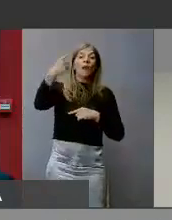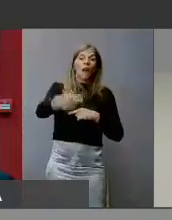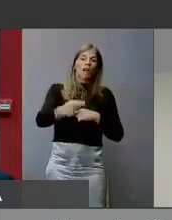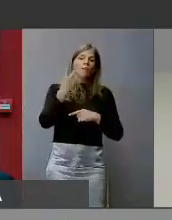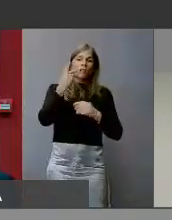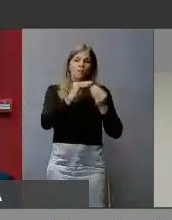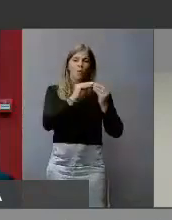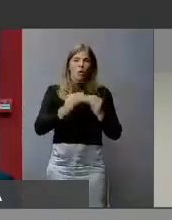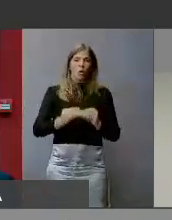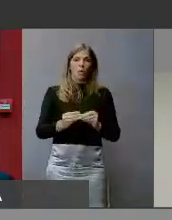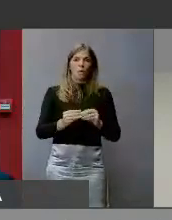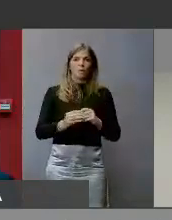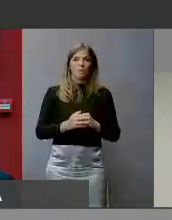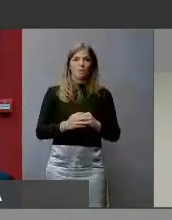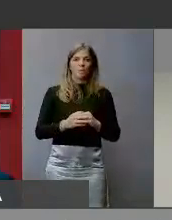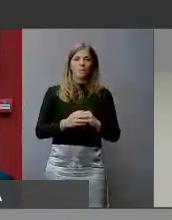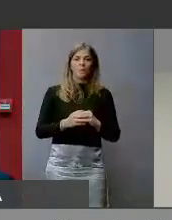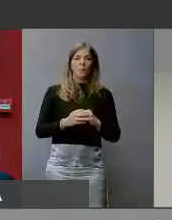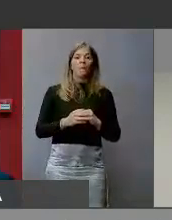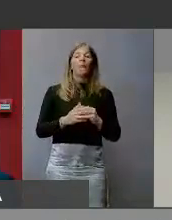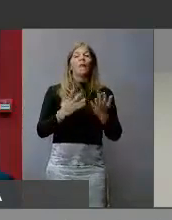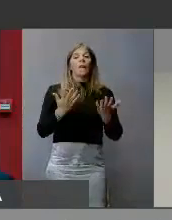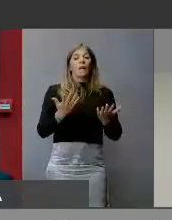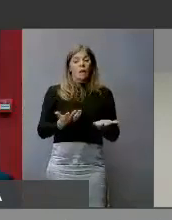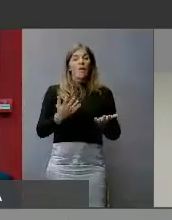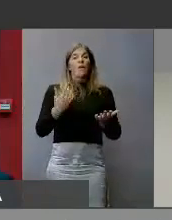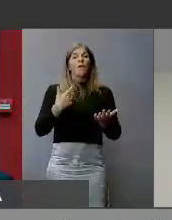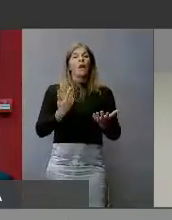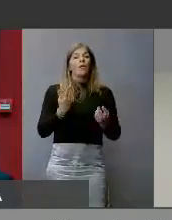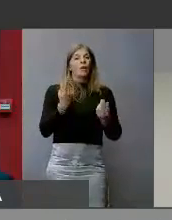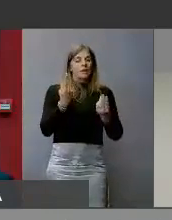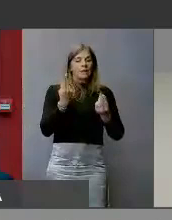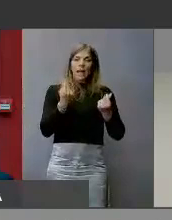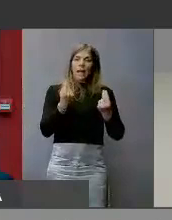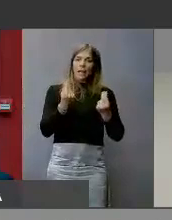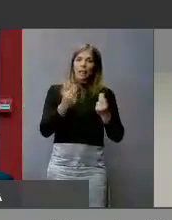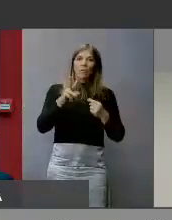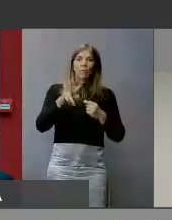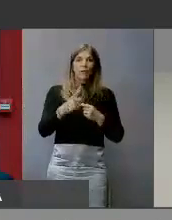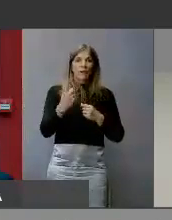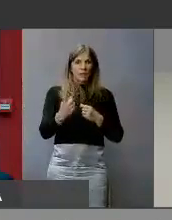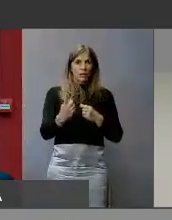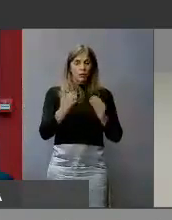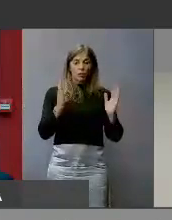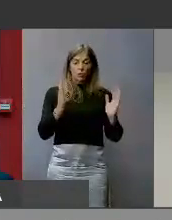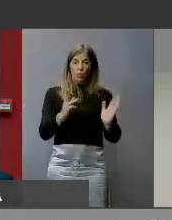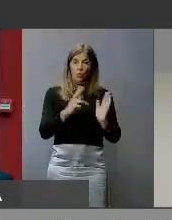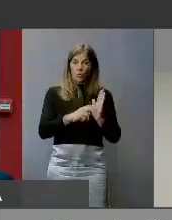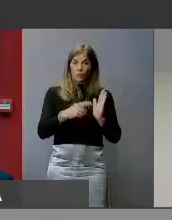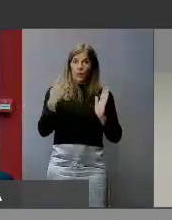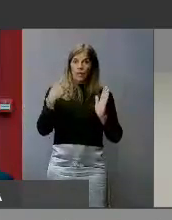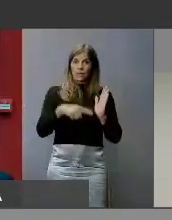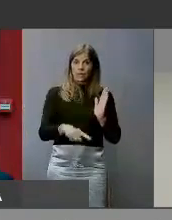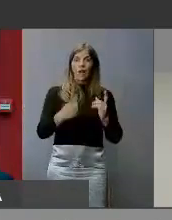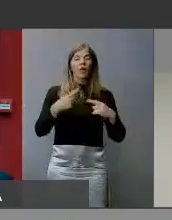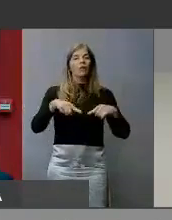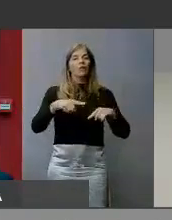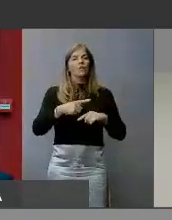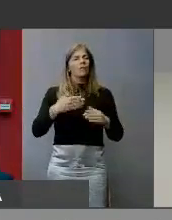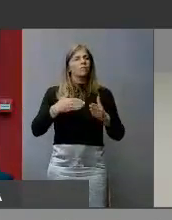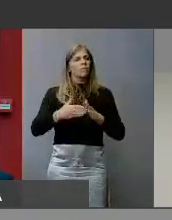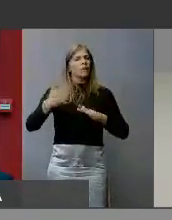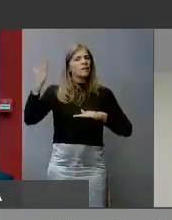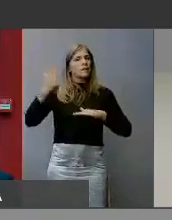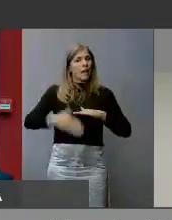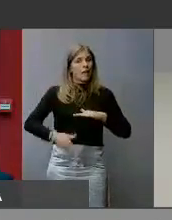2021 in serie d approvazione delle tariffe 2021 il consiglio comunale ha fissato la scadenza di versamento del